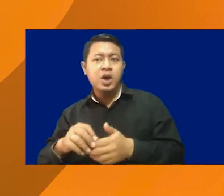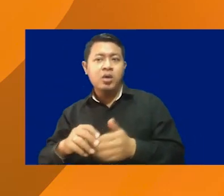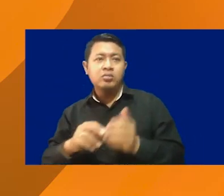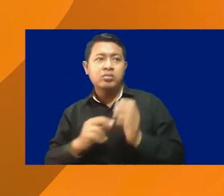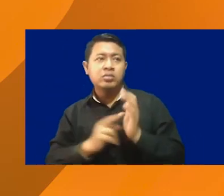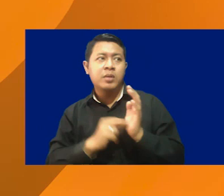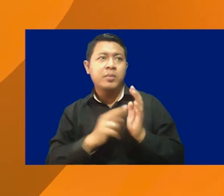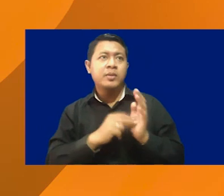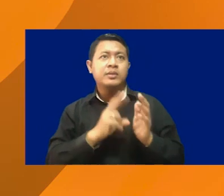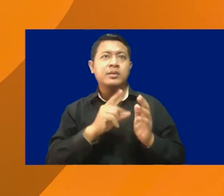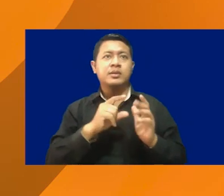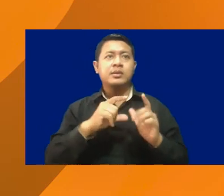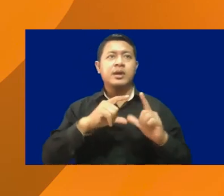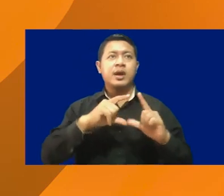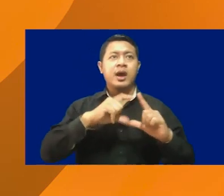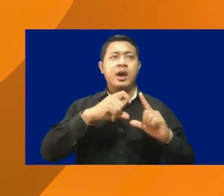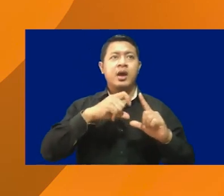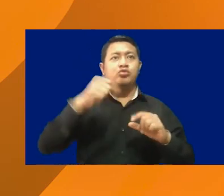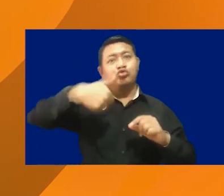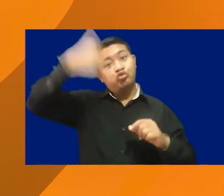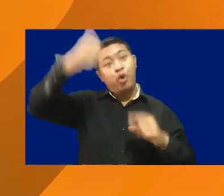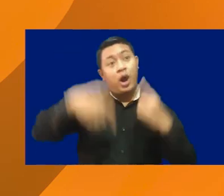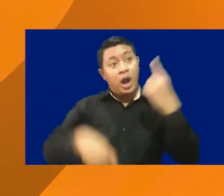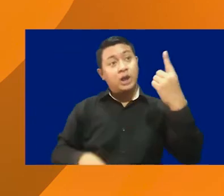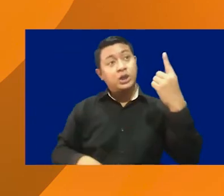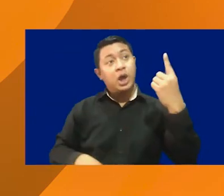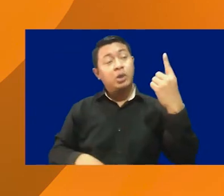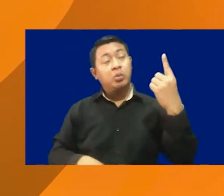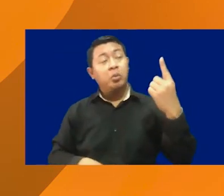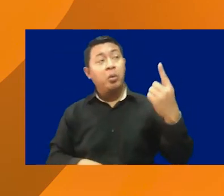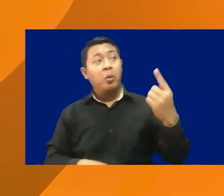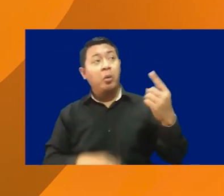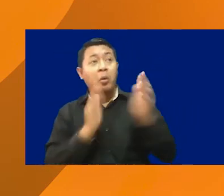tidak mendapat pujian, bahkan ya itu begitu terus ya. Jadi